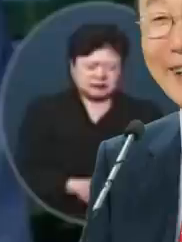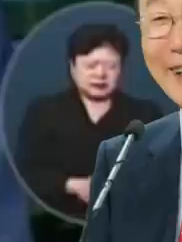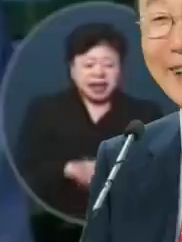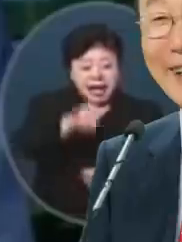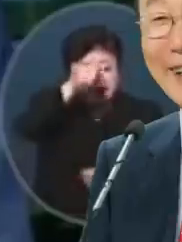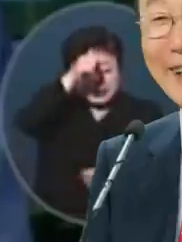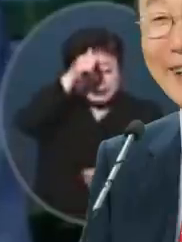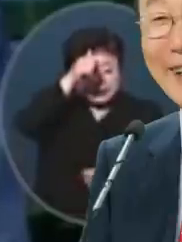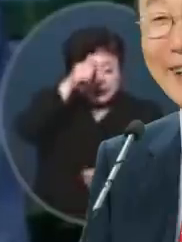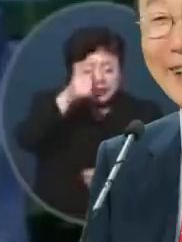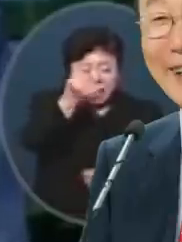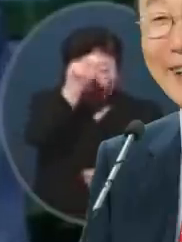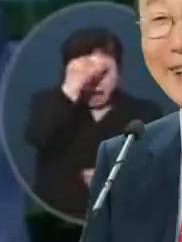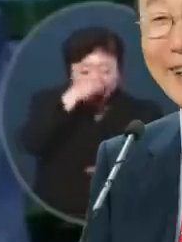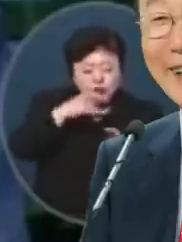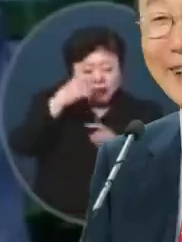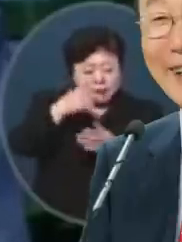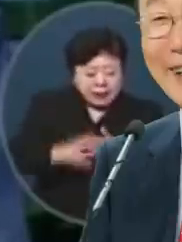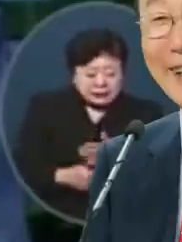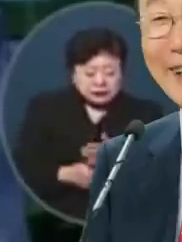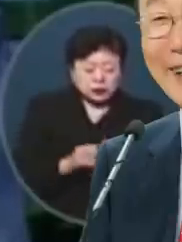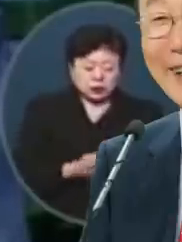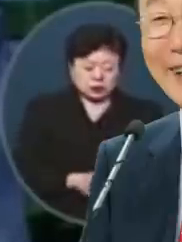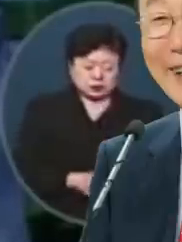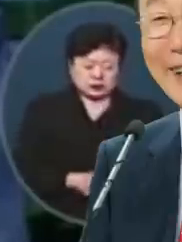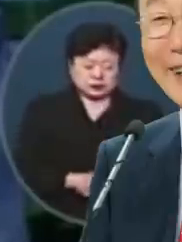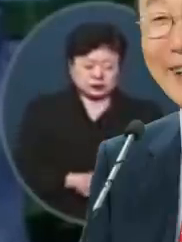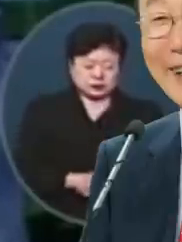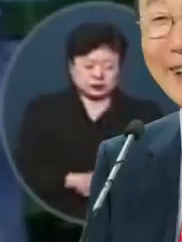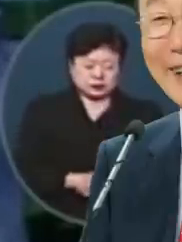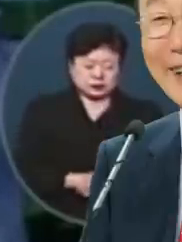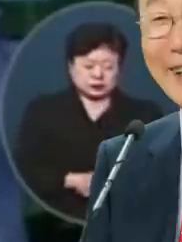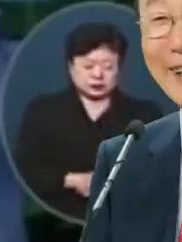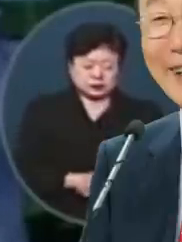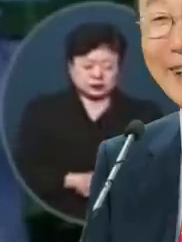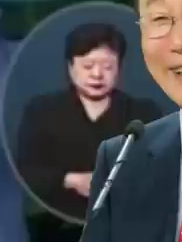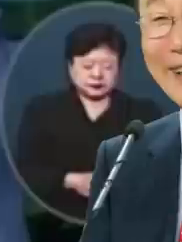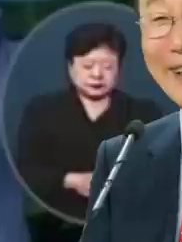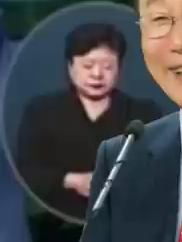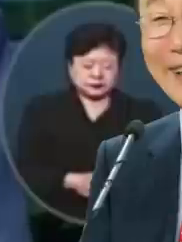아담이 하와의 꾀임을 받은 것이 유전이 돼가지고 있어요.